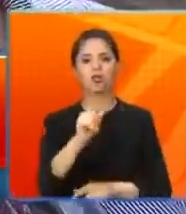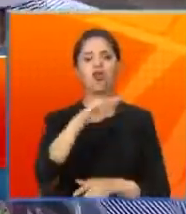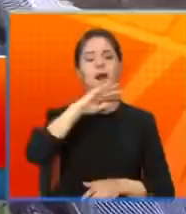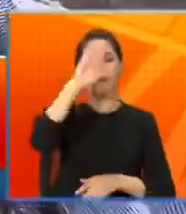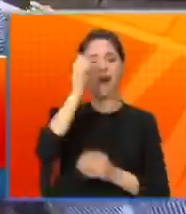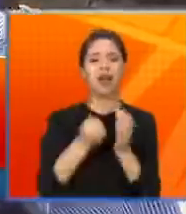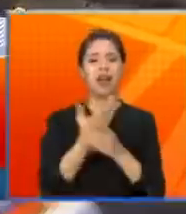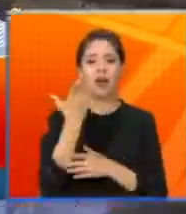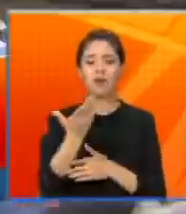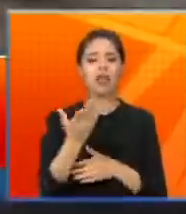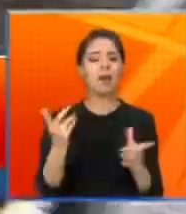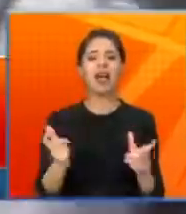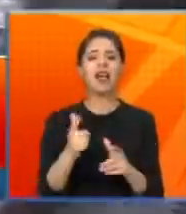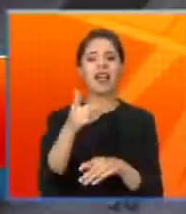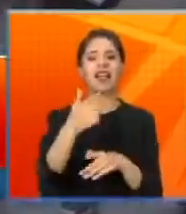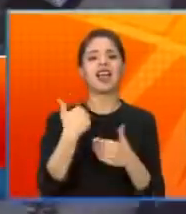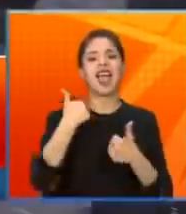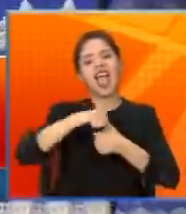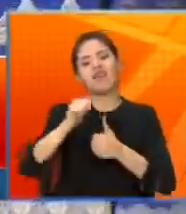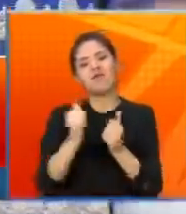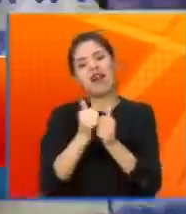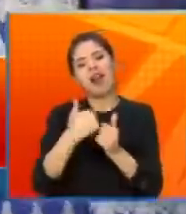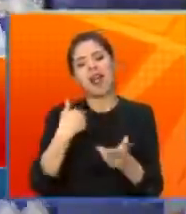bayram sabahı kahvaltı yapacağız